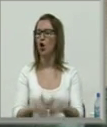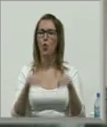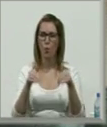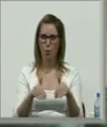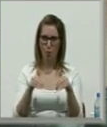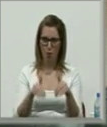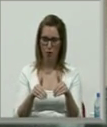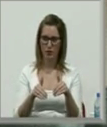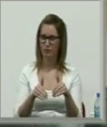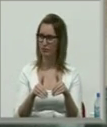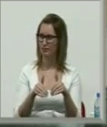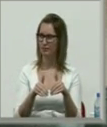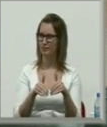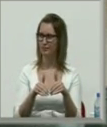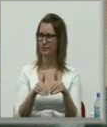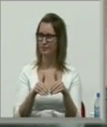mogli również